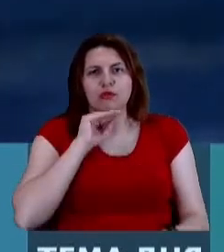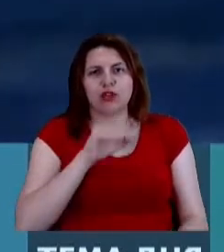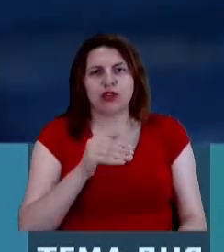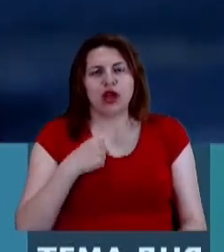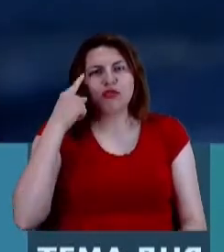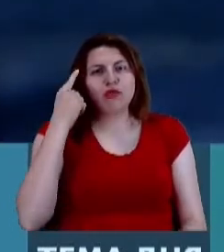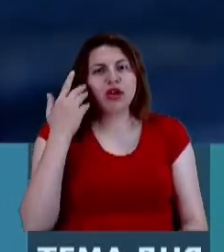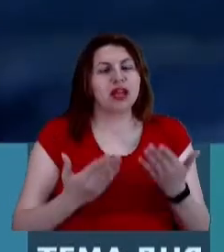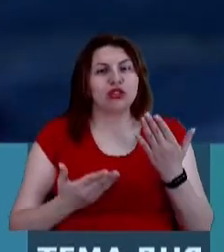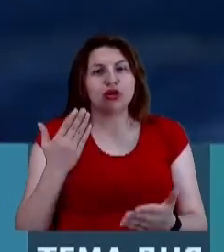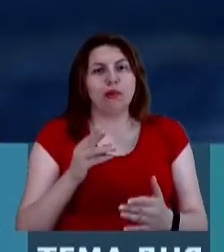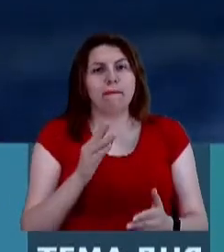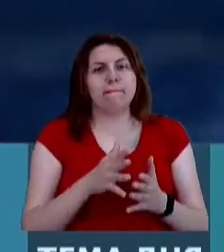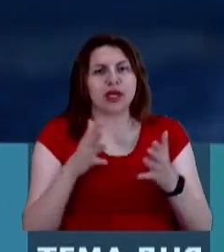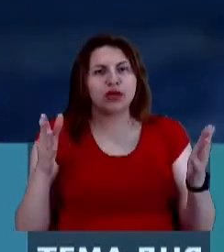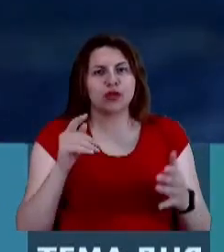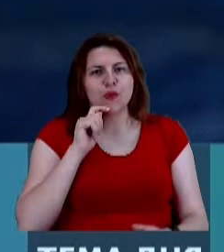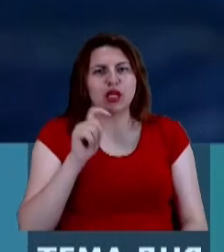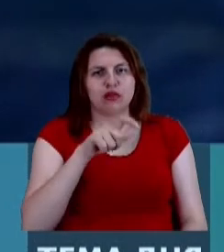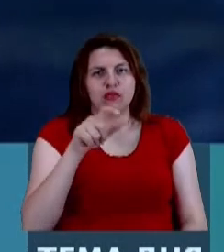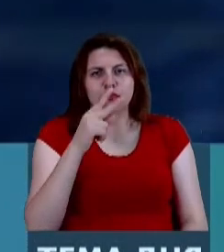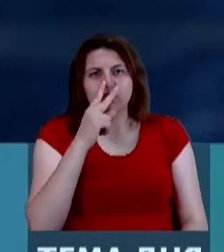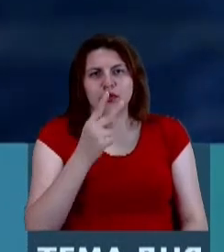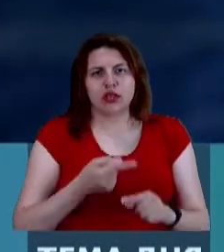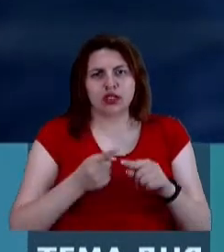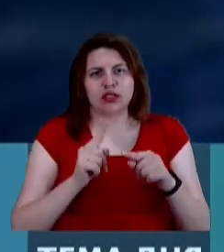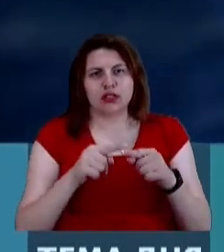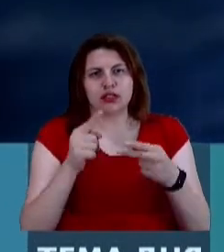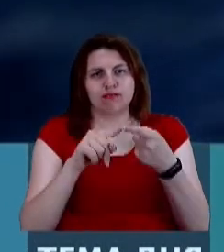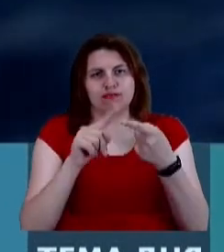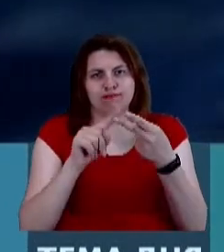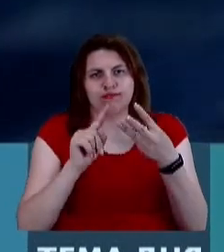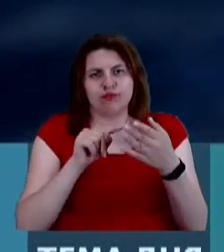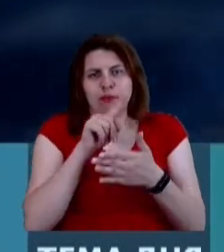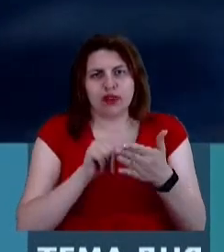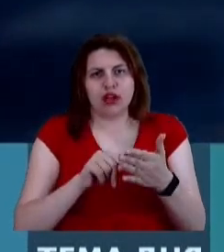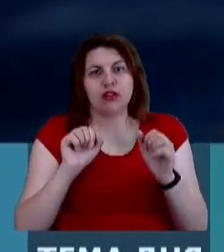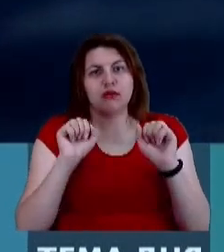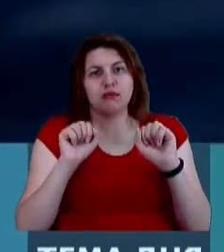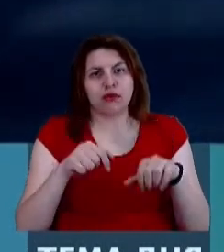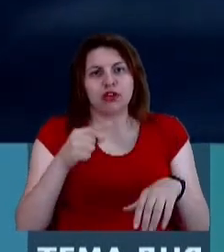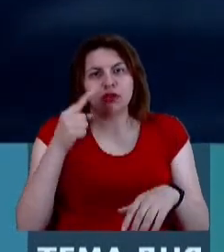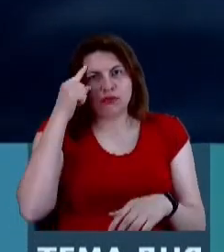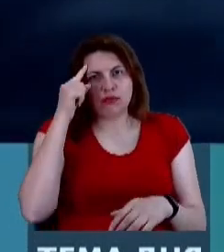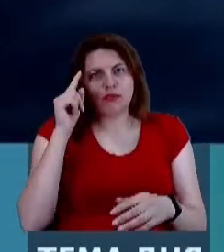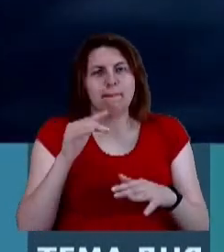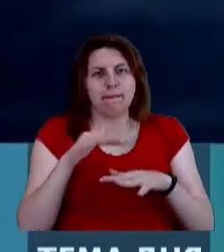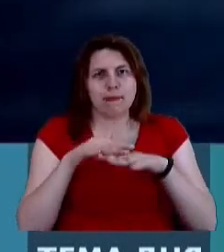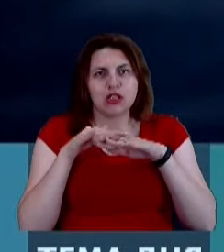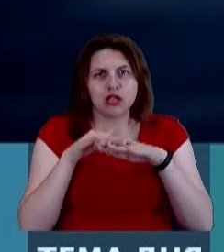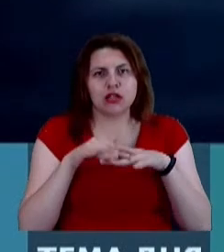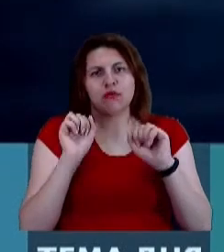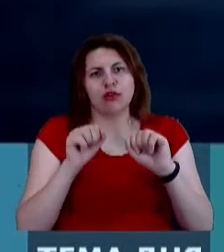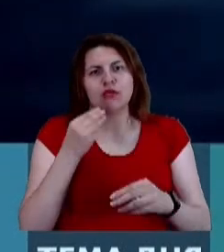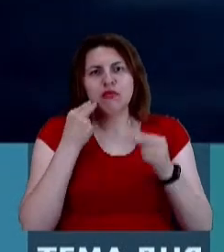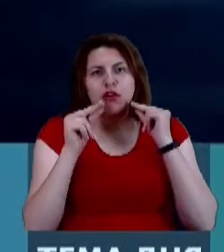українських глядачів будуть ставити перед собою ці критичні запитання і вміти мислити критично, можливо, тоді покращиться ситуація